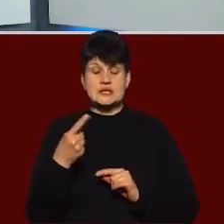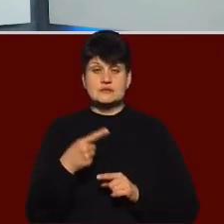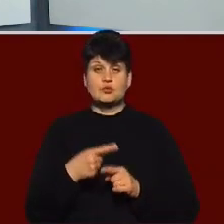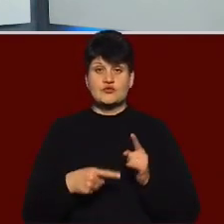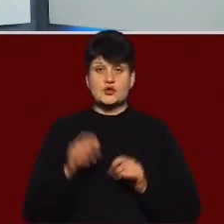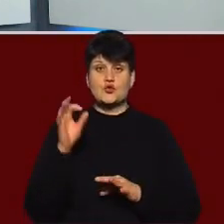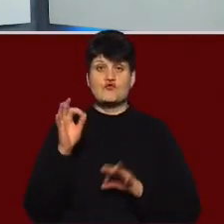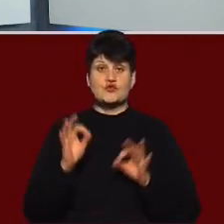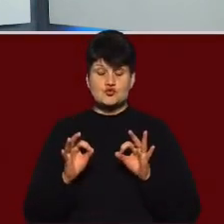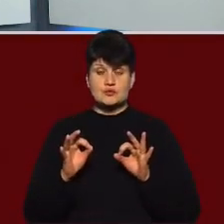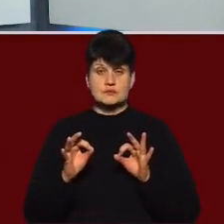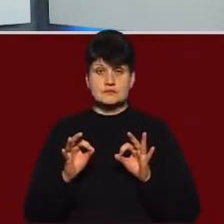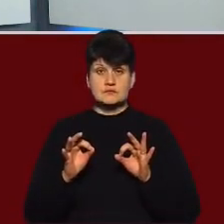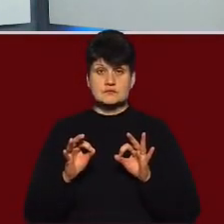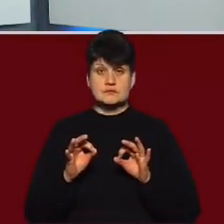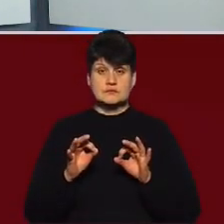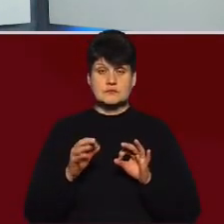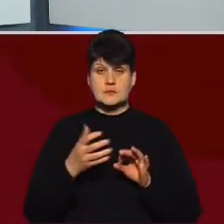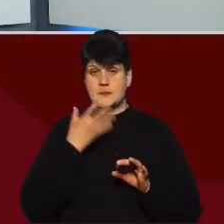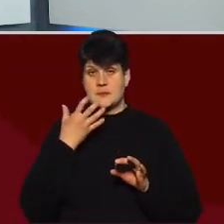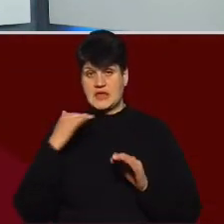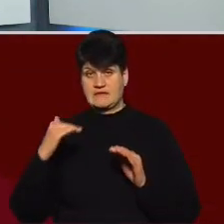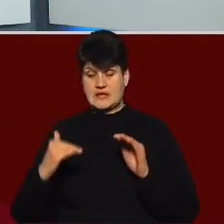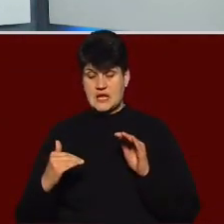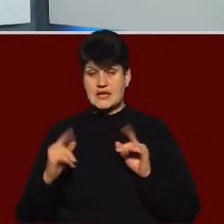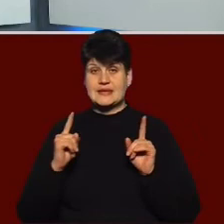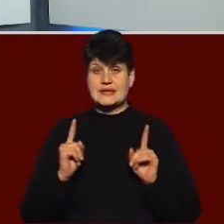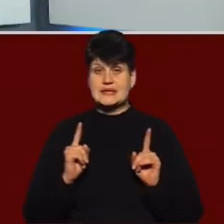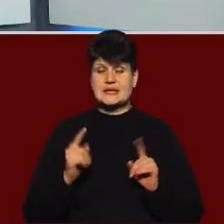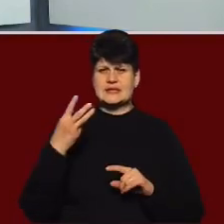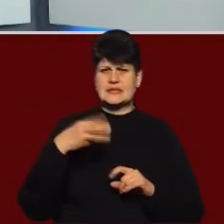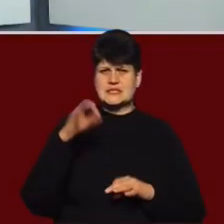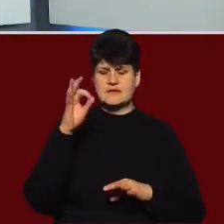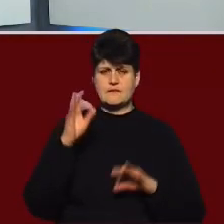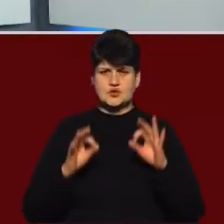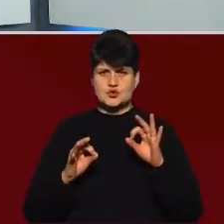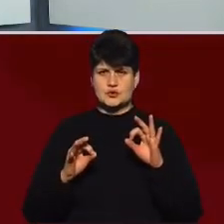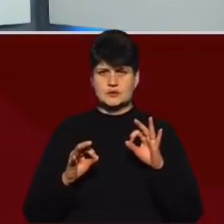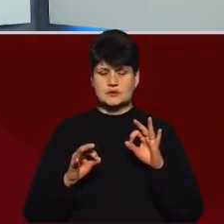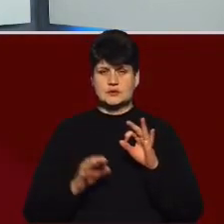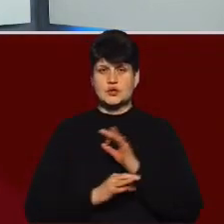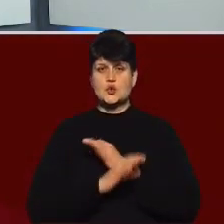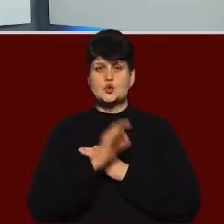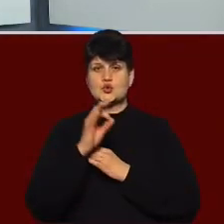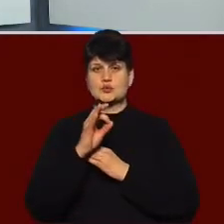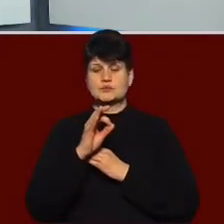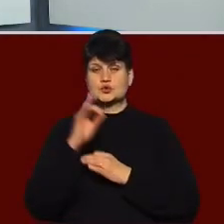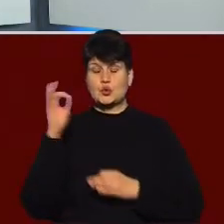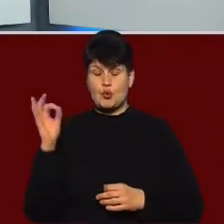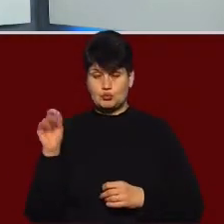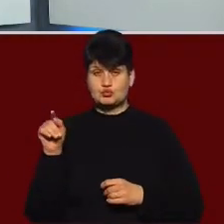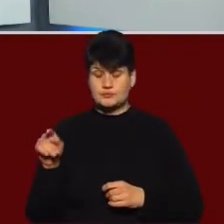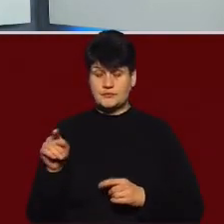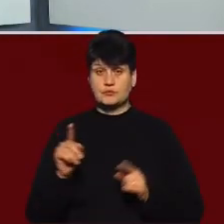31,5% жителів півдня і тільки 30% жителів сходу. Угу. Тобто, будучи